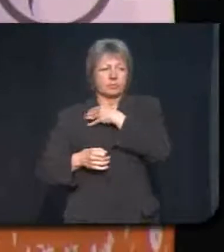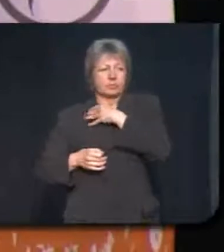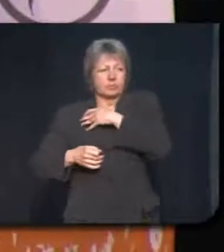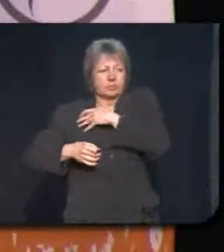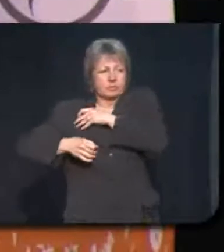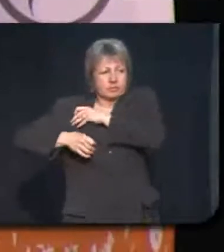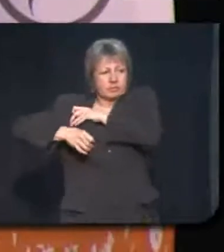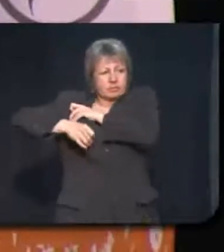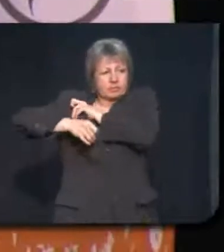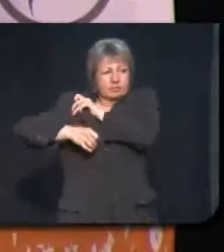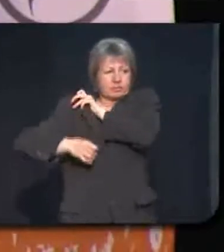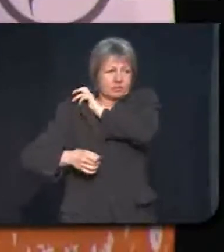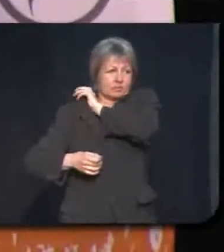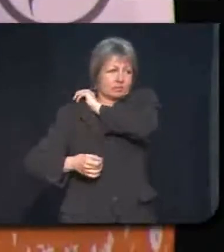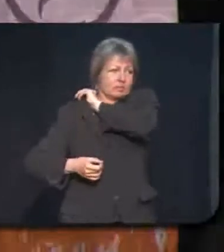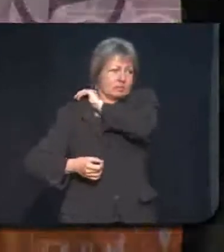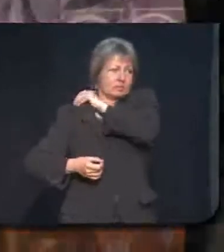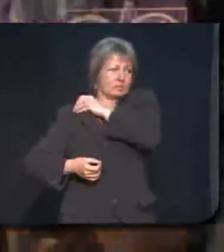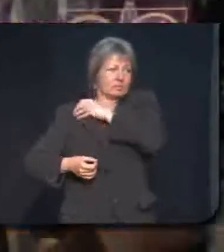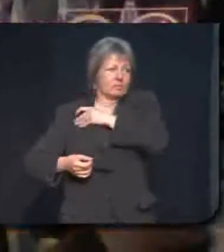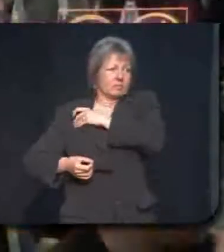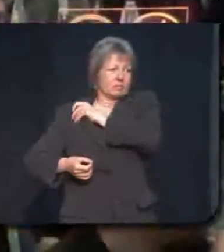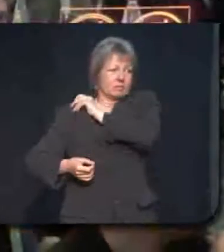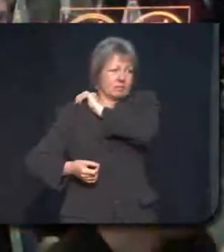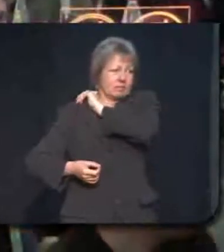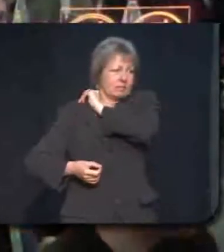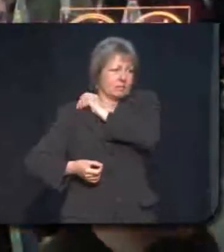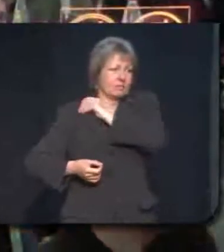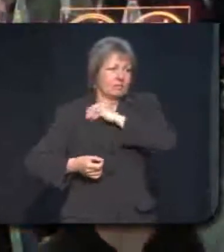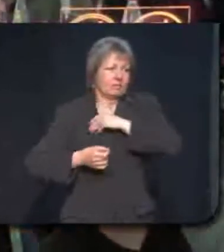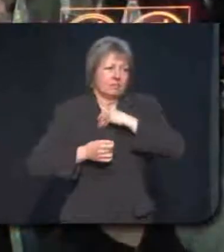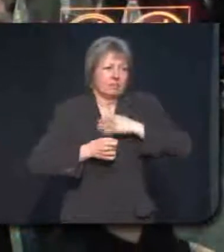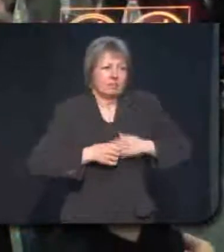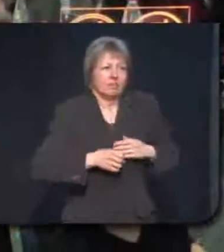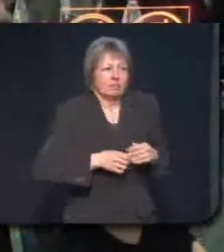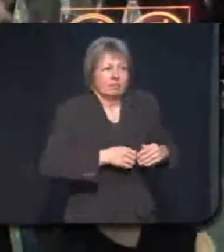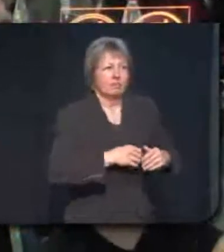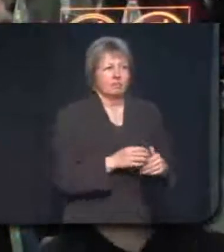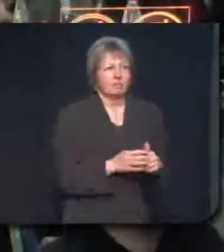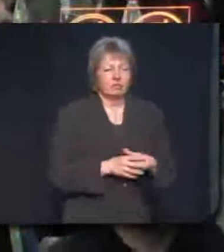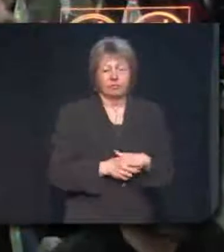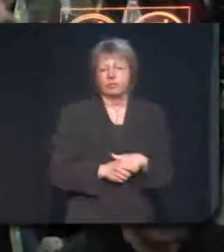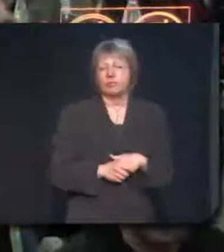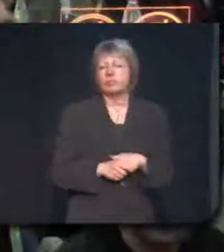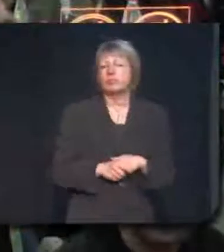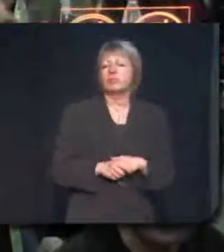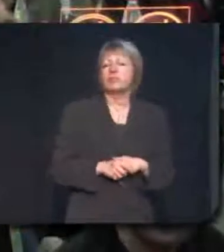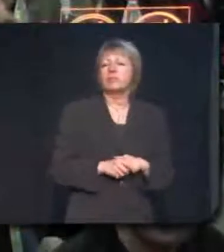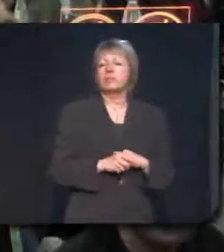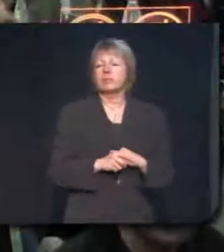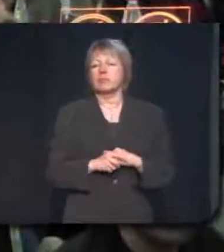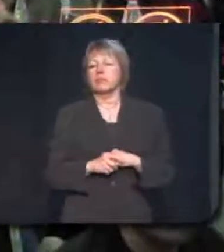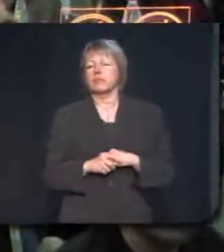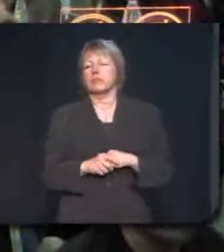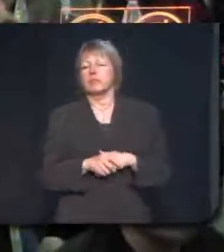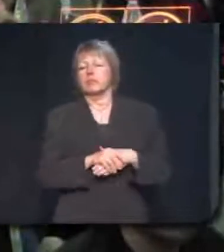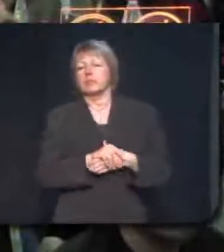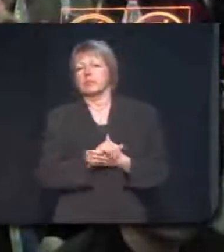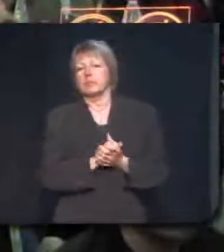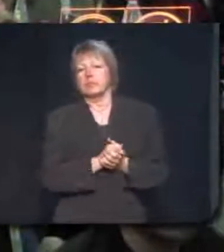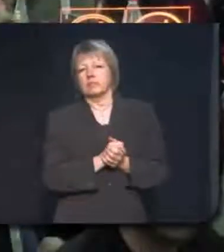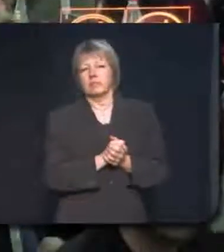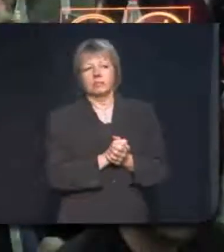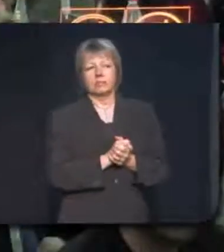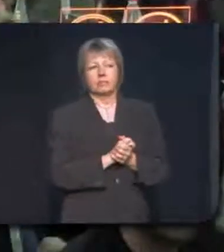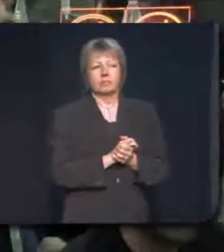schön eine Verständnisfrage wie will das Wahlprogramm der deutschen Piratenpartei andere Länder dazu bringen